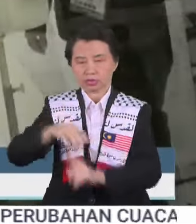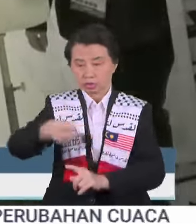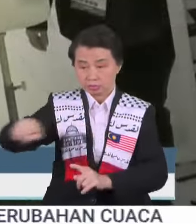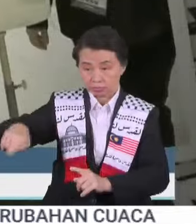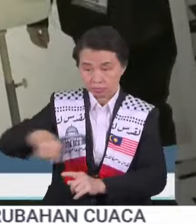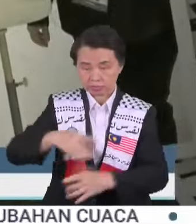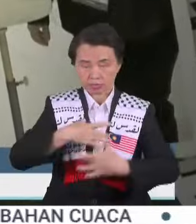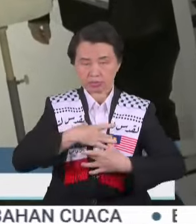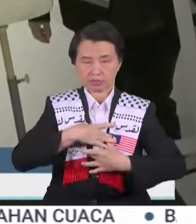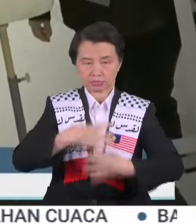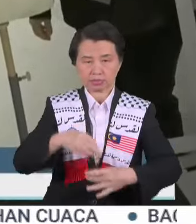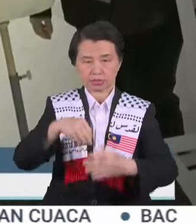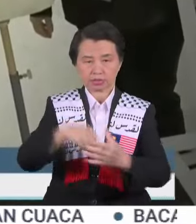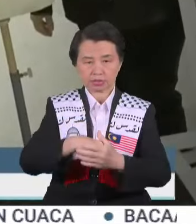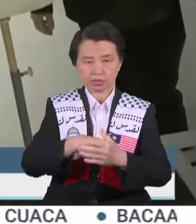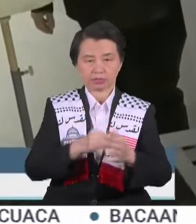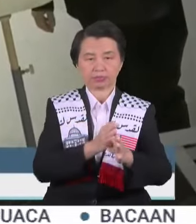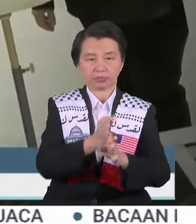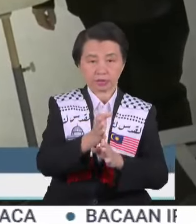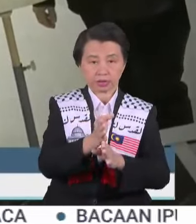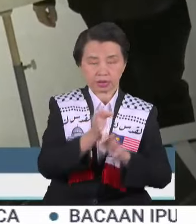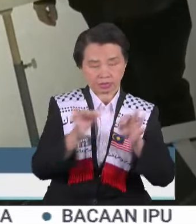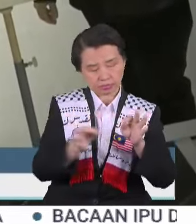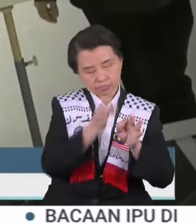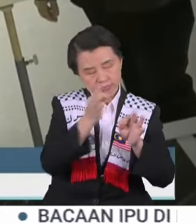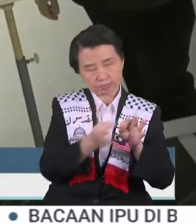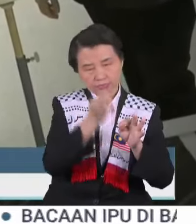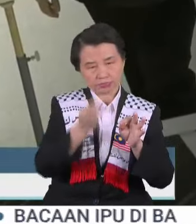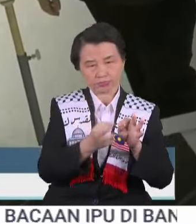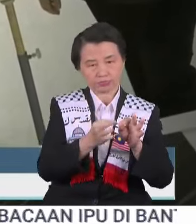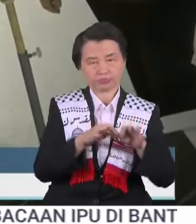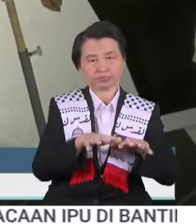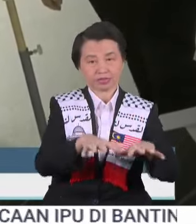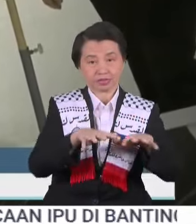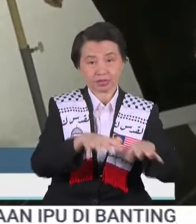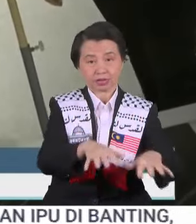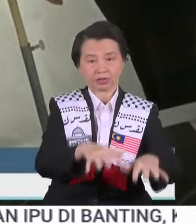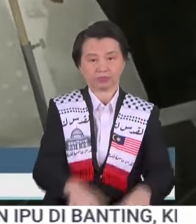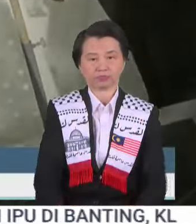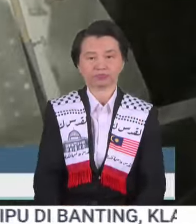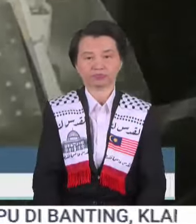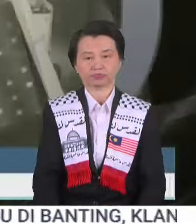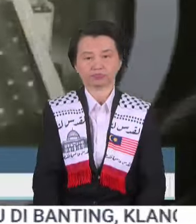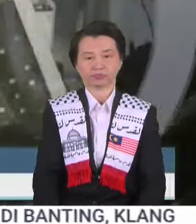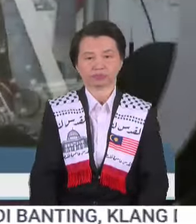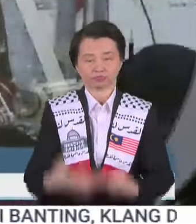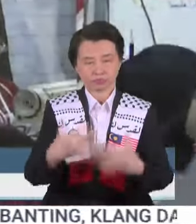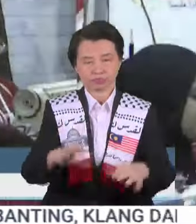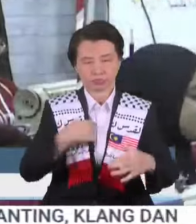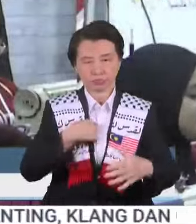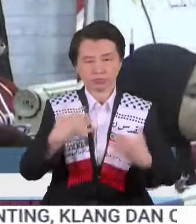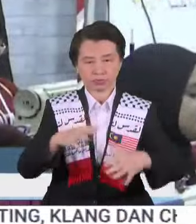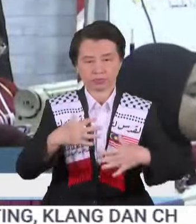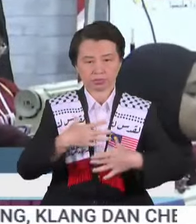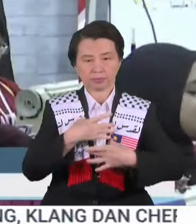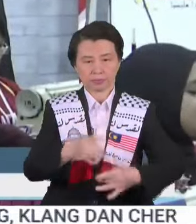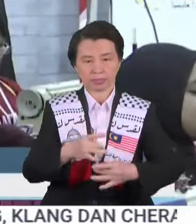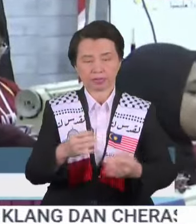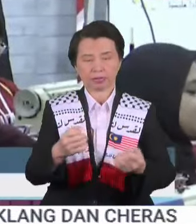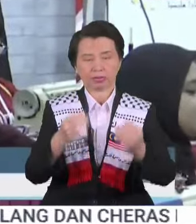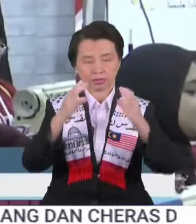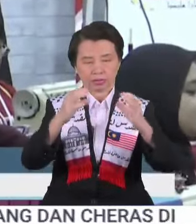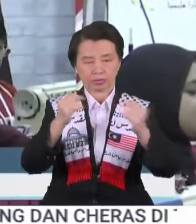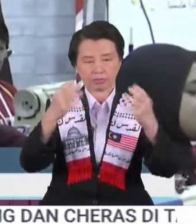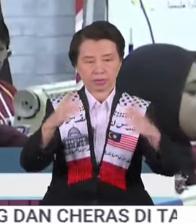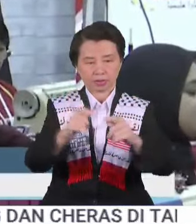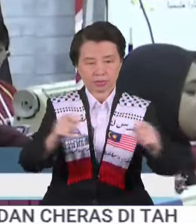yang berminat dalam bidang jahitan. Saya sudah lama sudah minat dan saya cari banyak tempat, dan